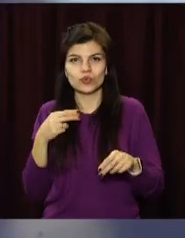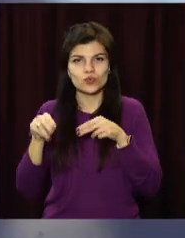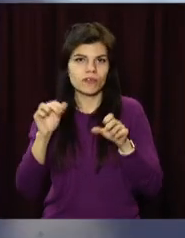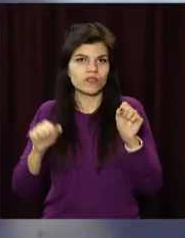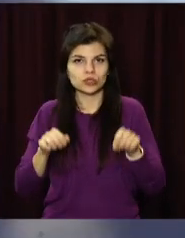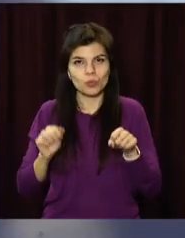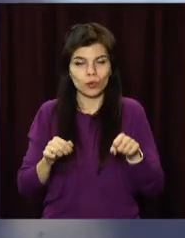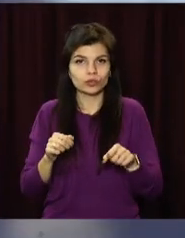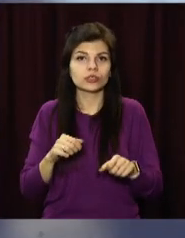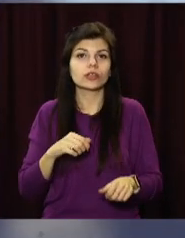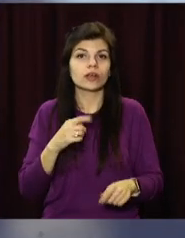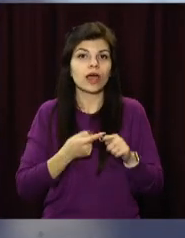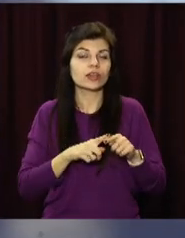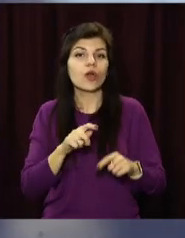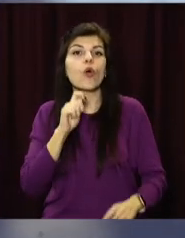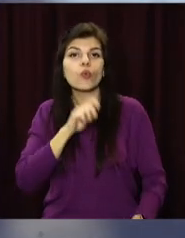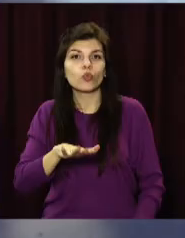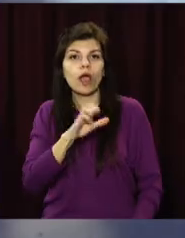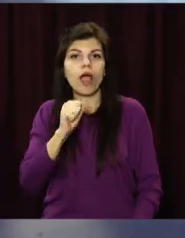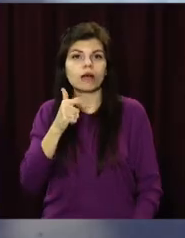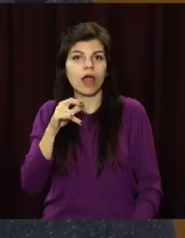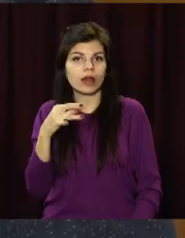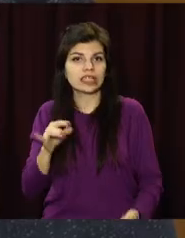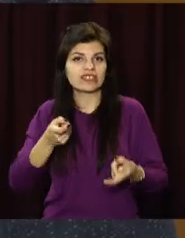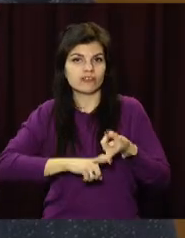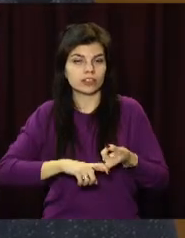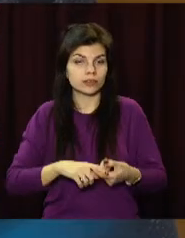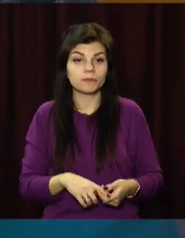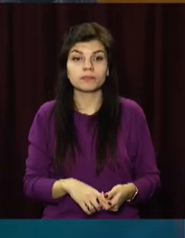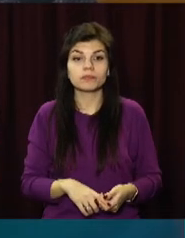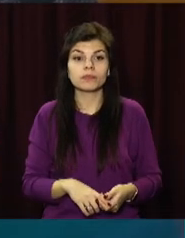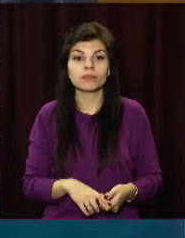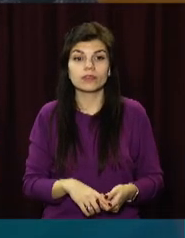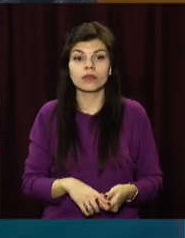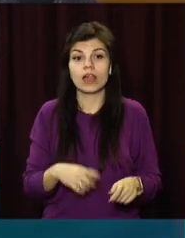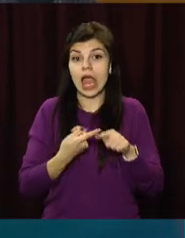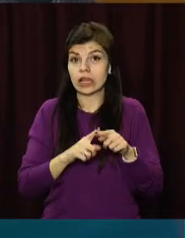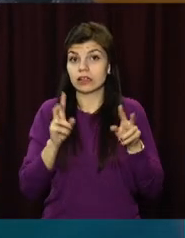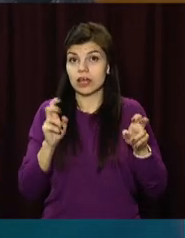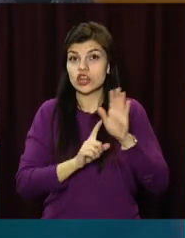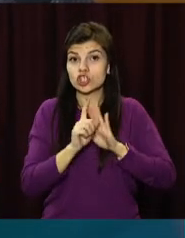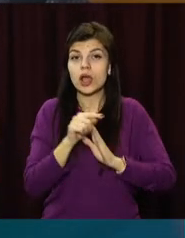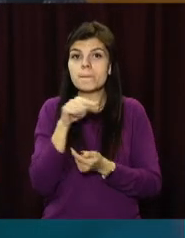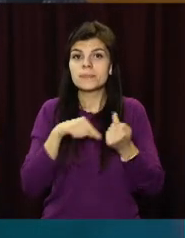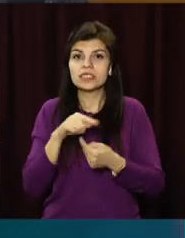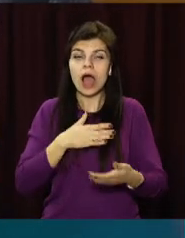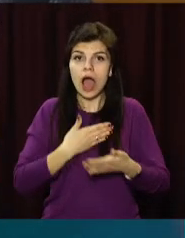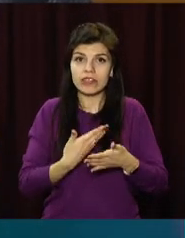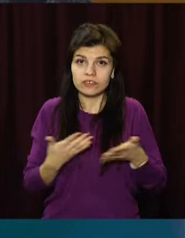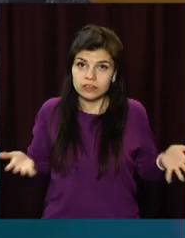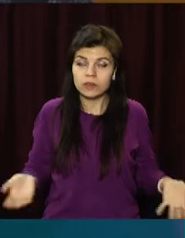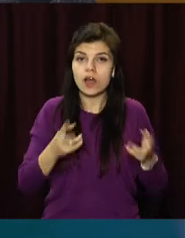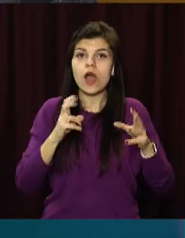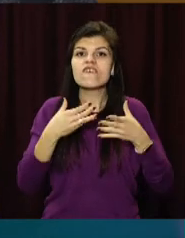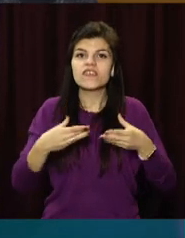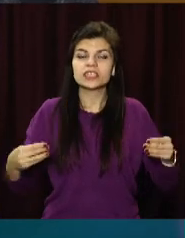посівна кампанія українських аграрів. Це якраз начало активізації бізнесу, начало весенніх польових